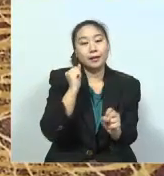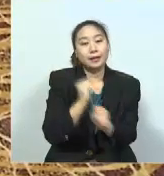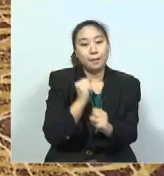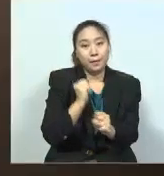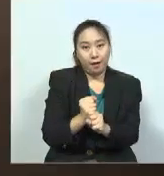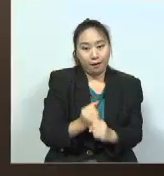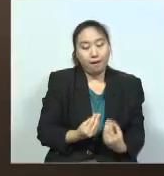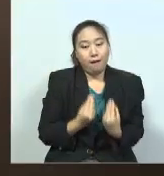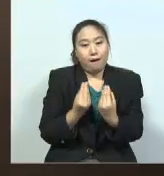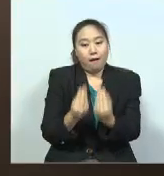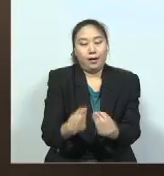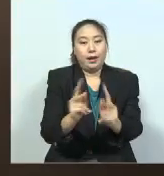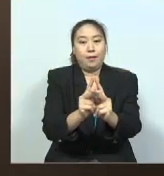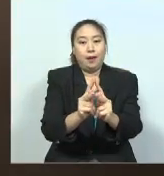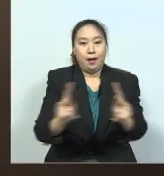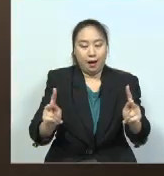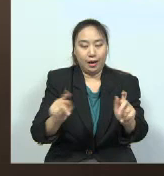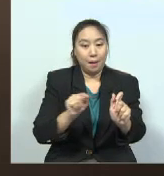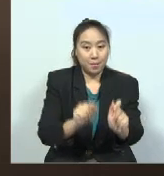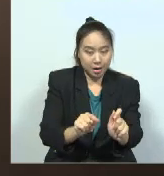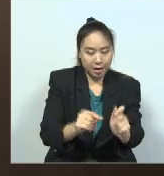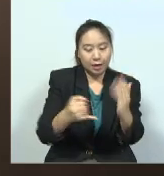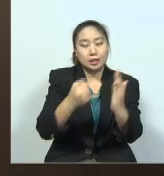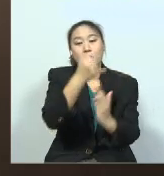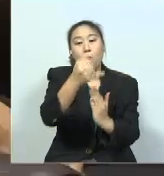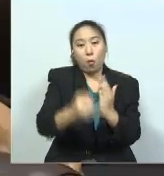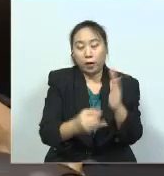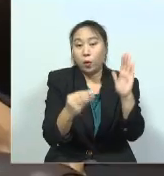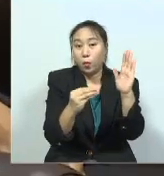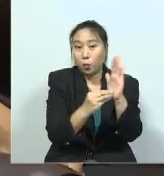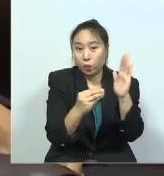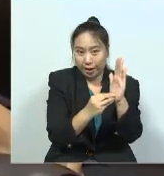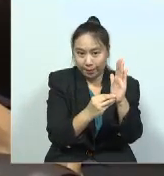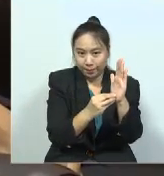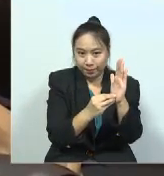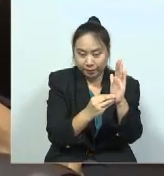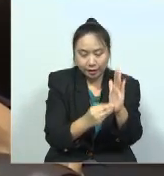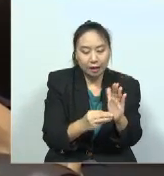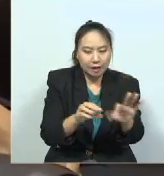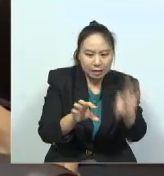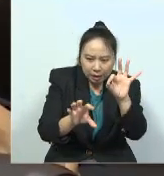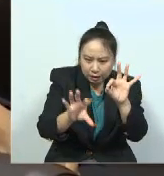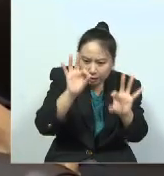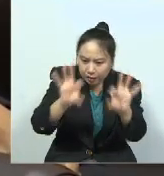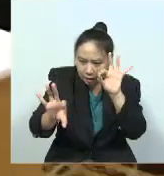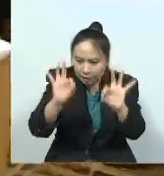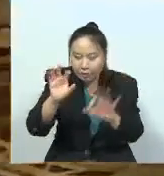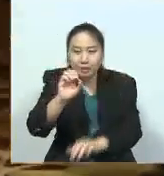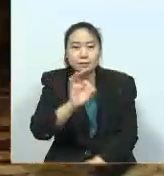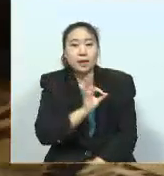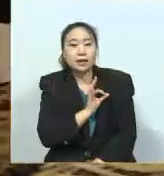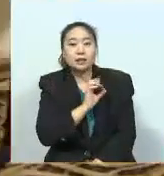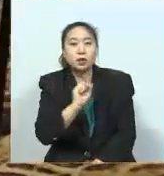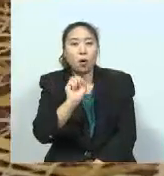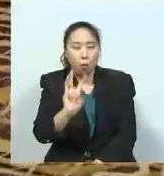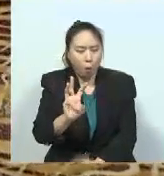หน้าที่ต่อคณะกรรมการระดับอำเภอและจังหวัดของกรุงเทพมหานครในการคัดเลือกสมาชิกวุฒิสภาให้เป็น